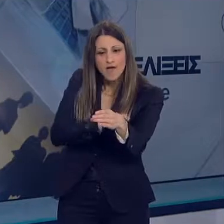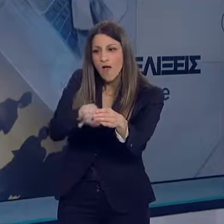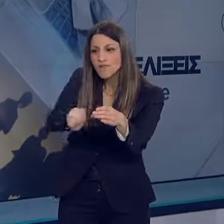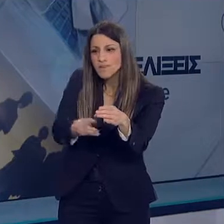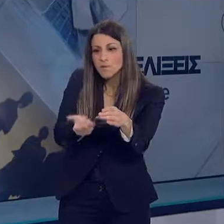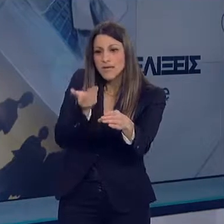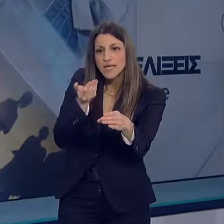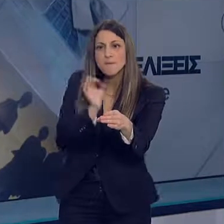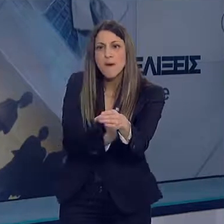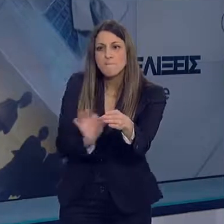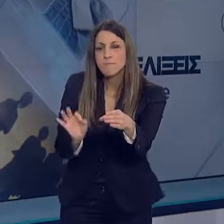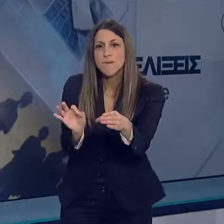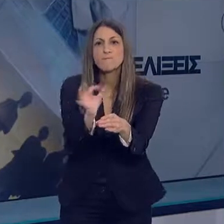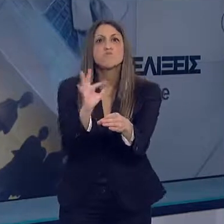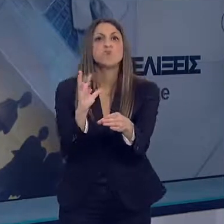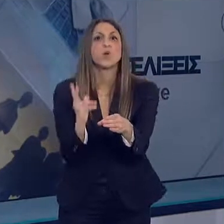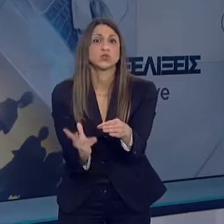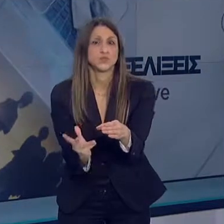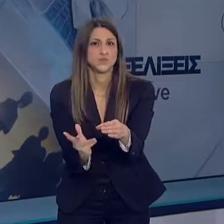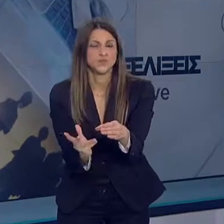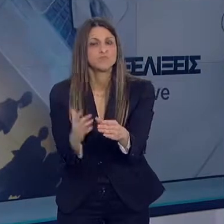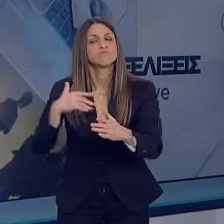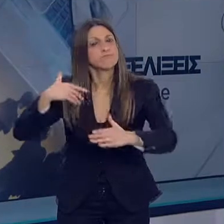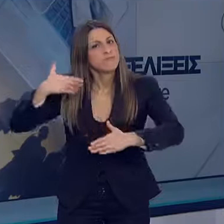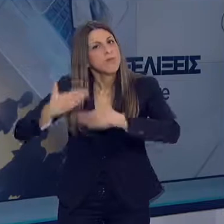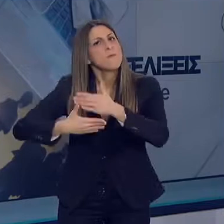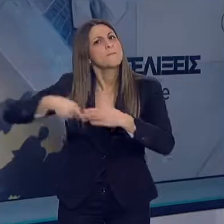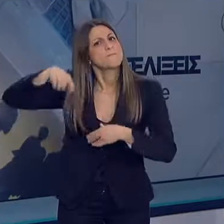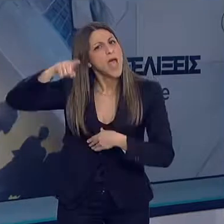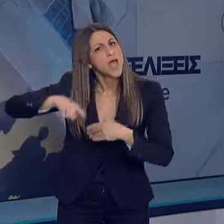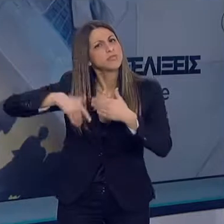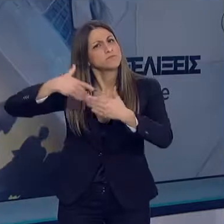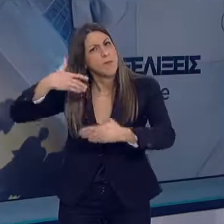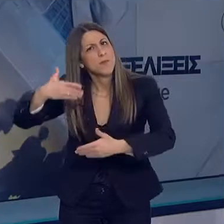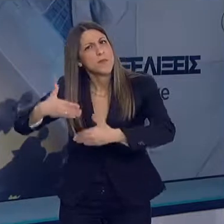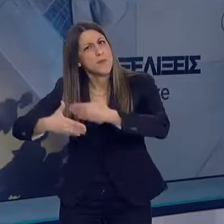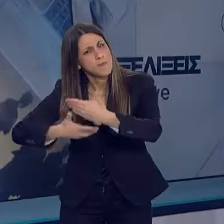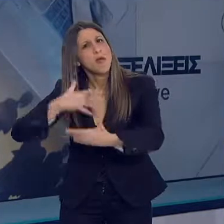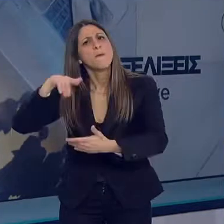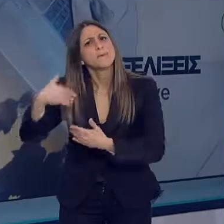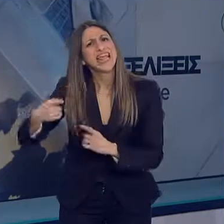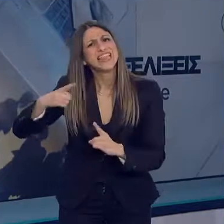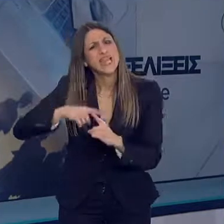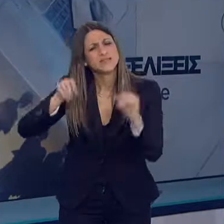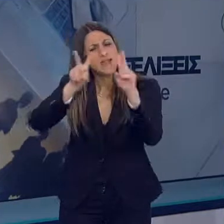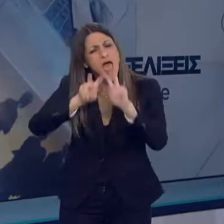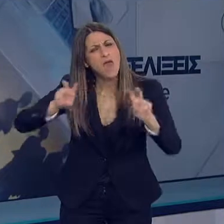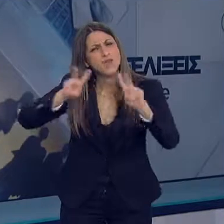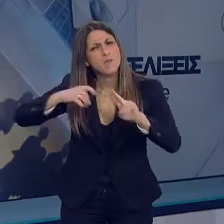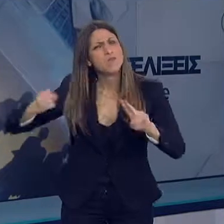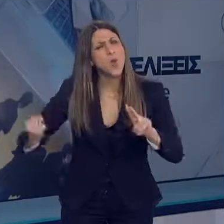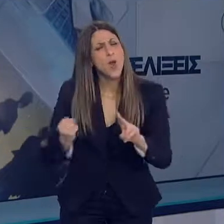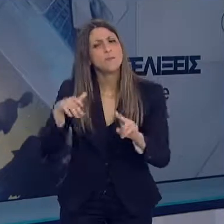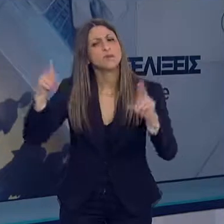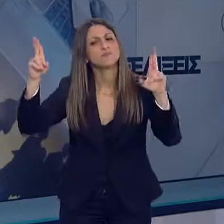σε αυτά χωρίς να το ξέρουν. Όσο περνούσε ο χρόνος και χνηλατούσαμε καλύτερα, τόσο περιορίζαμε και τους κύκλους